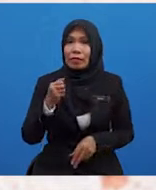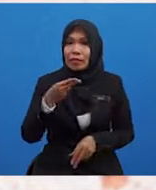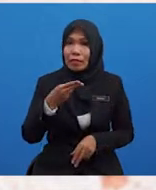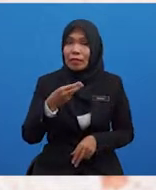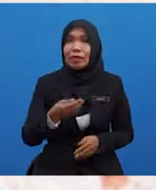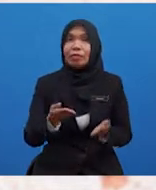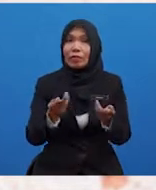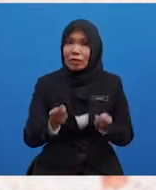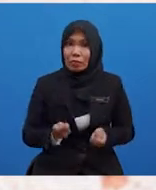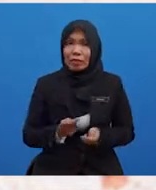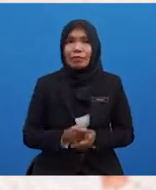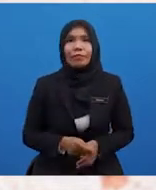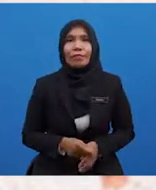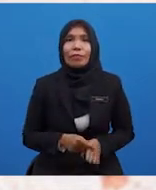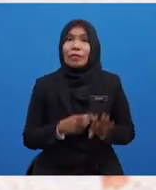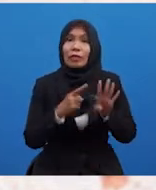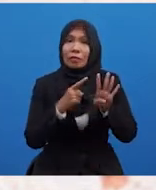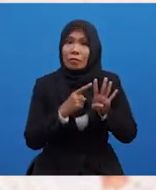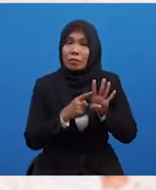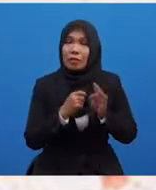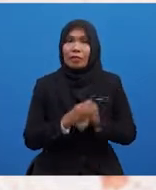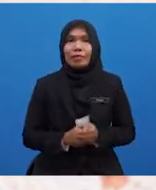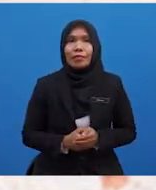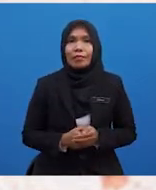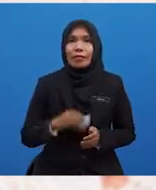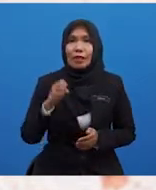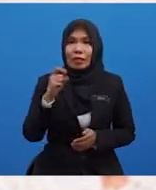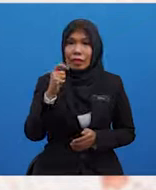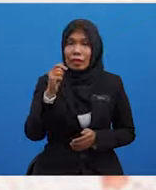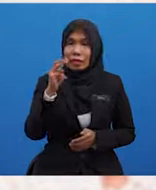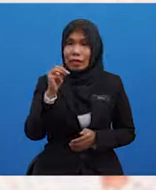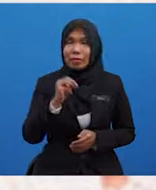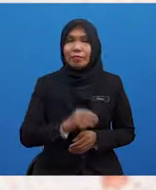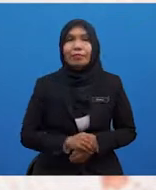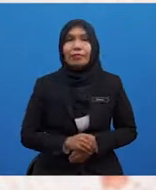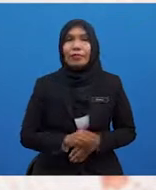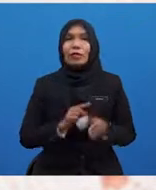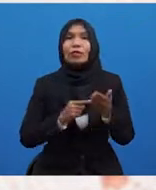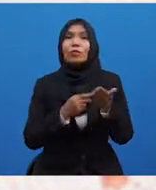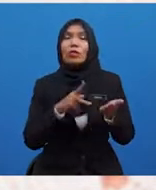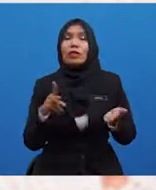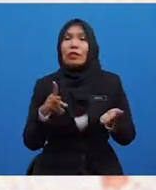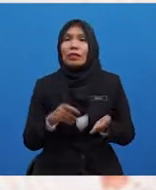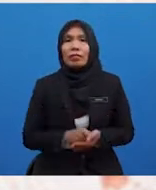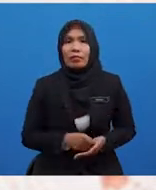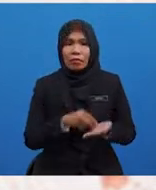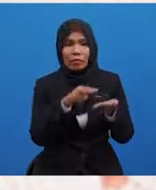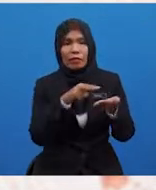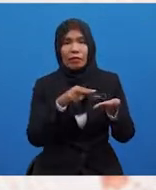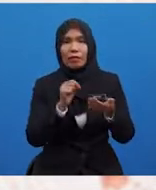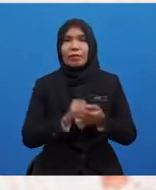penerimaan. Selepas itu, Suruhanjaya Tenaga memulakan siasatan